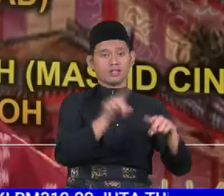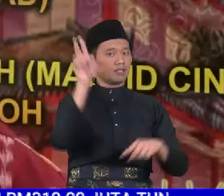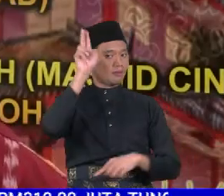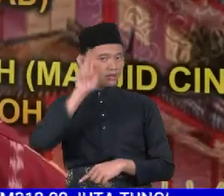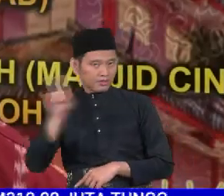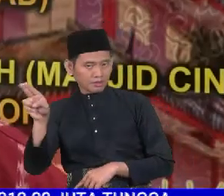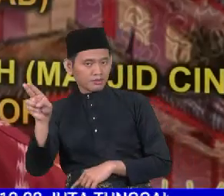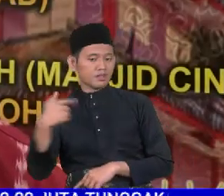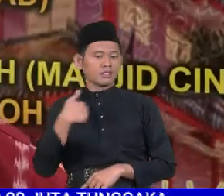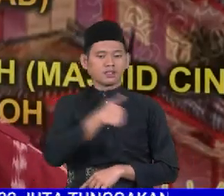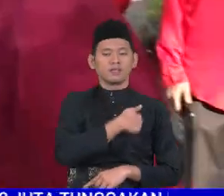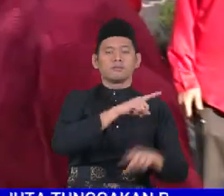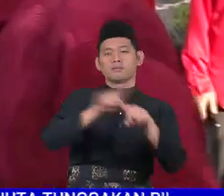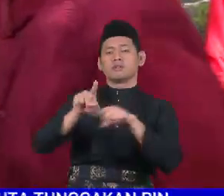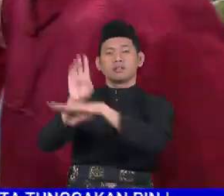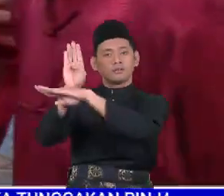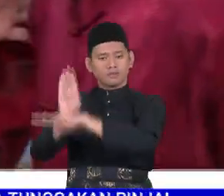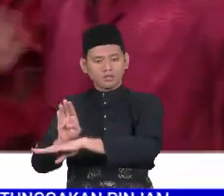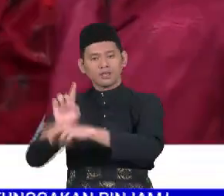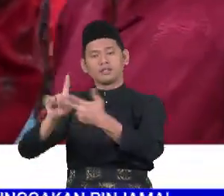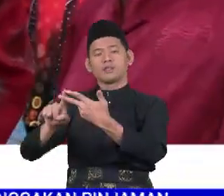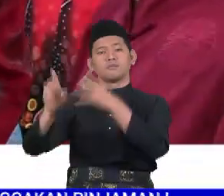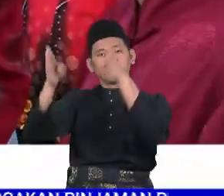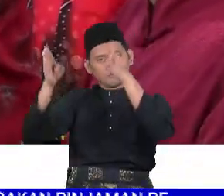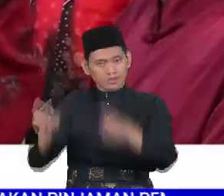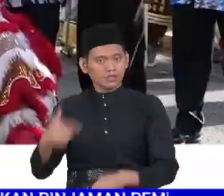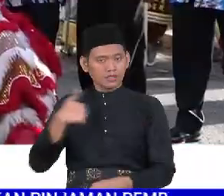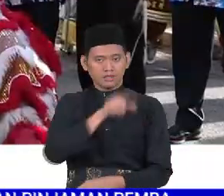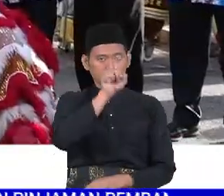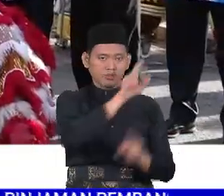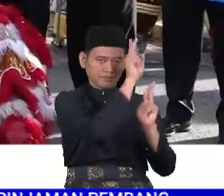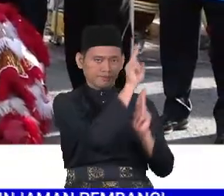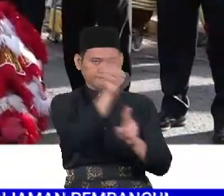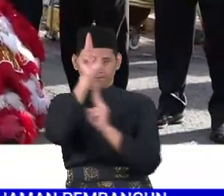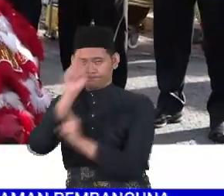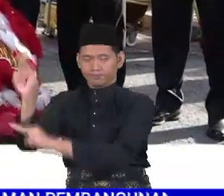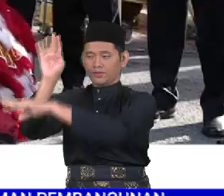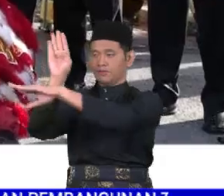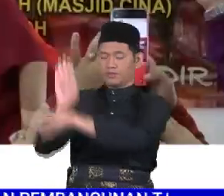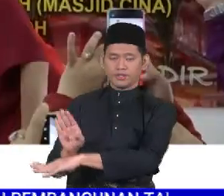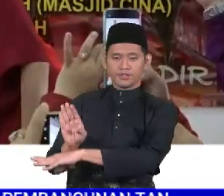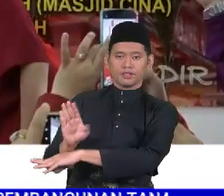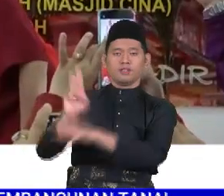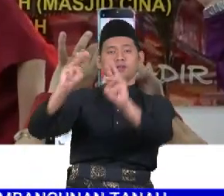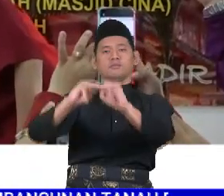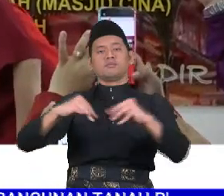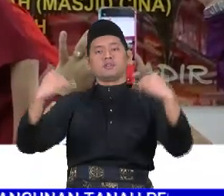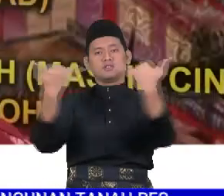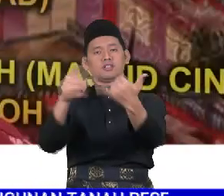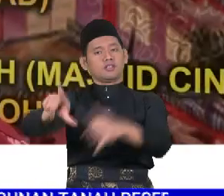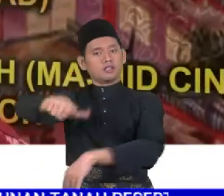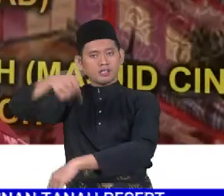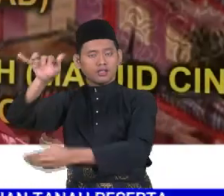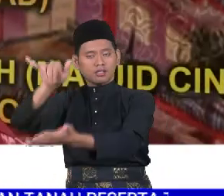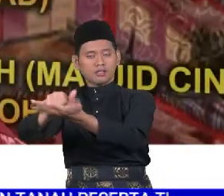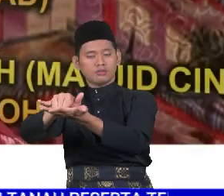agama, pelbagai budaya, pelbagai bangsa, kita harus menghormati ya, budaya masyarakat lain. Ya,